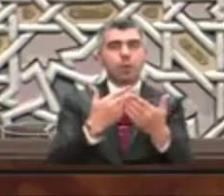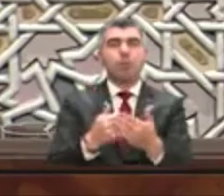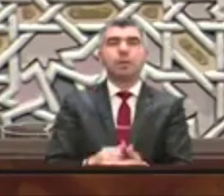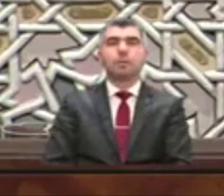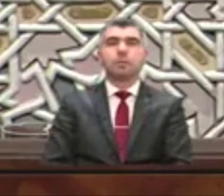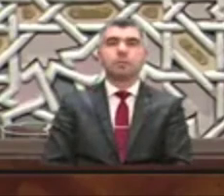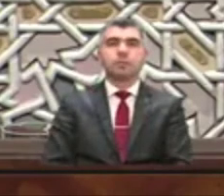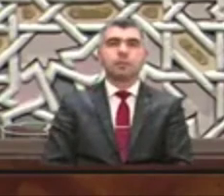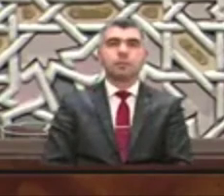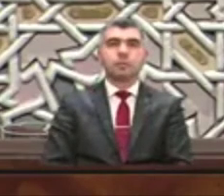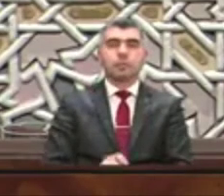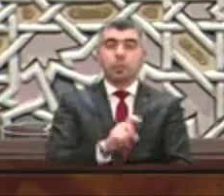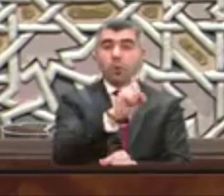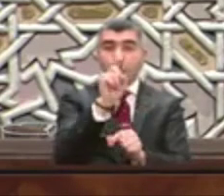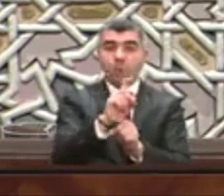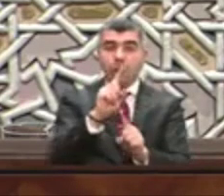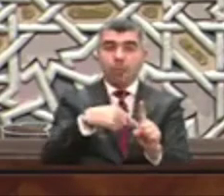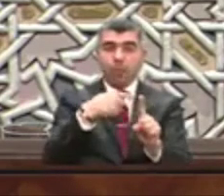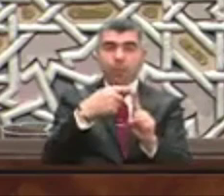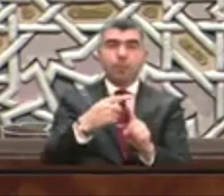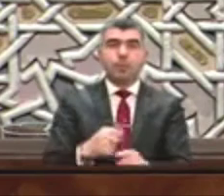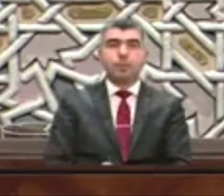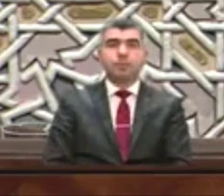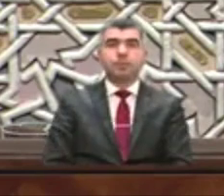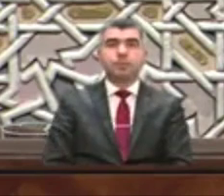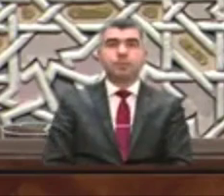سيد النائب المحترم. هل هناك تعقيب إضافي في الموضوع؟